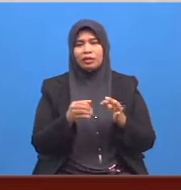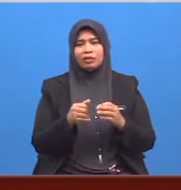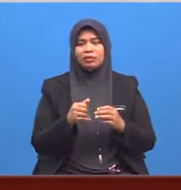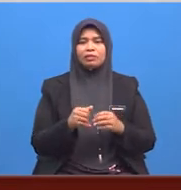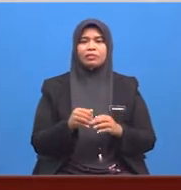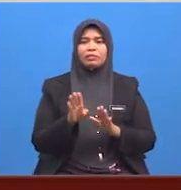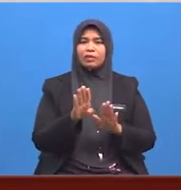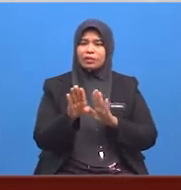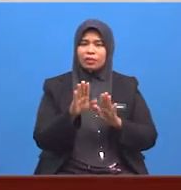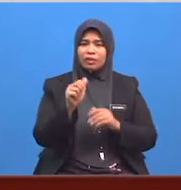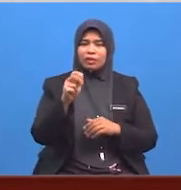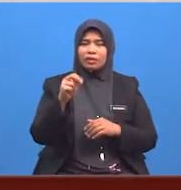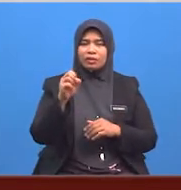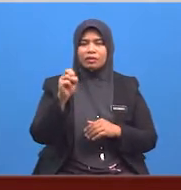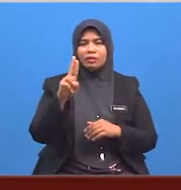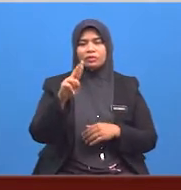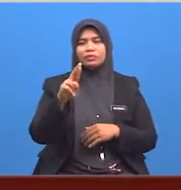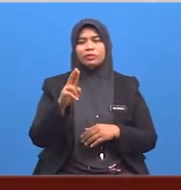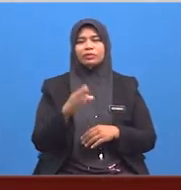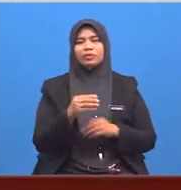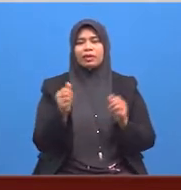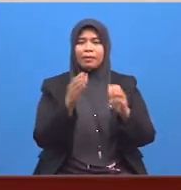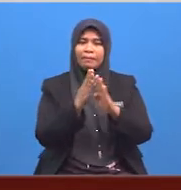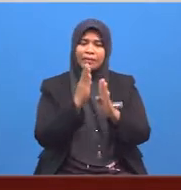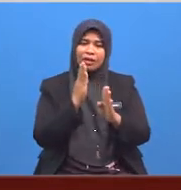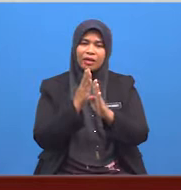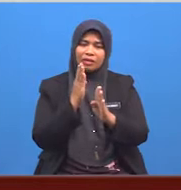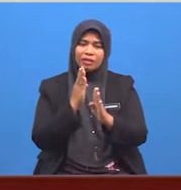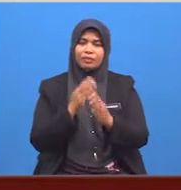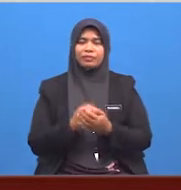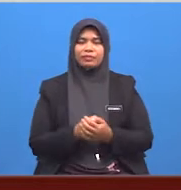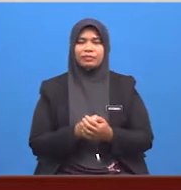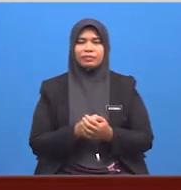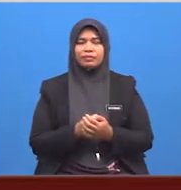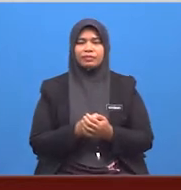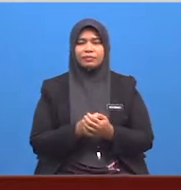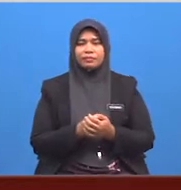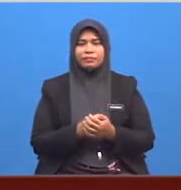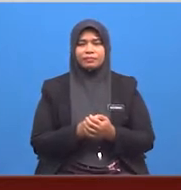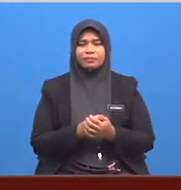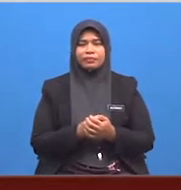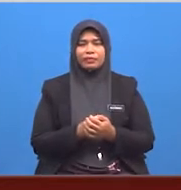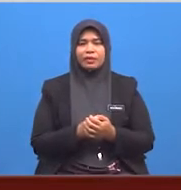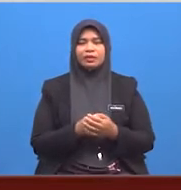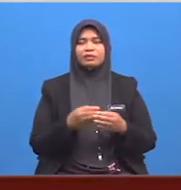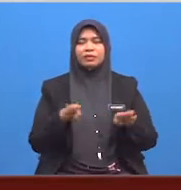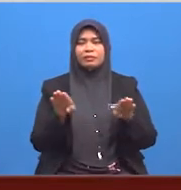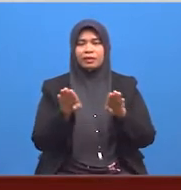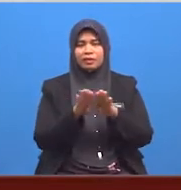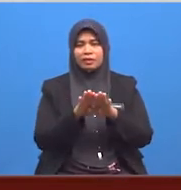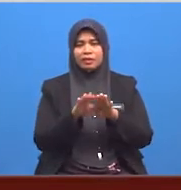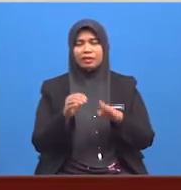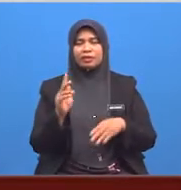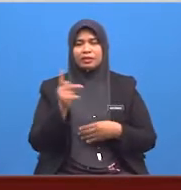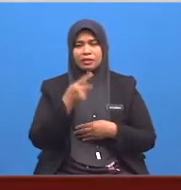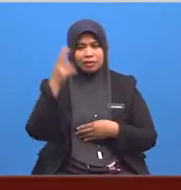kamu bertolak ansur dengan beracun lagi pas pasti kamu akan disenangi Rakan sebagaimana yang